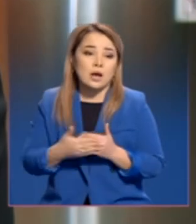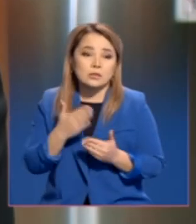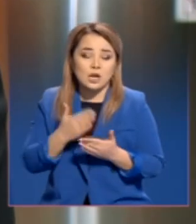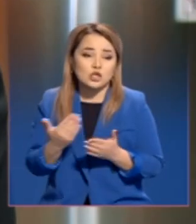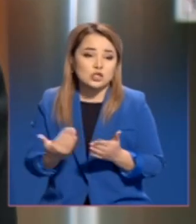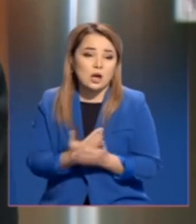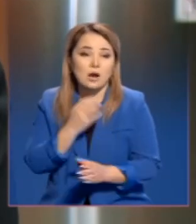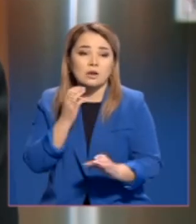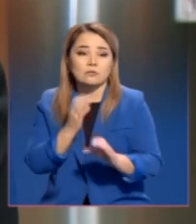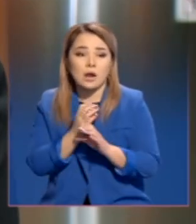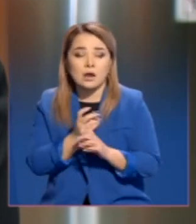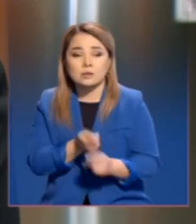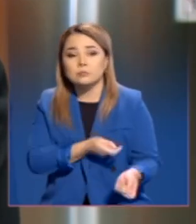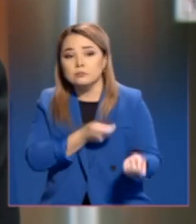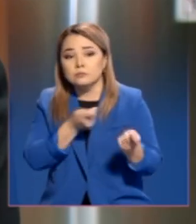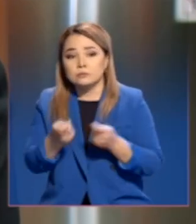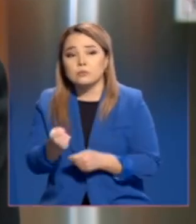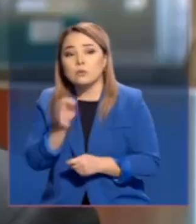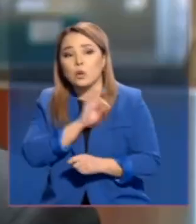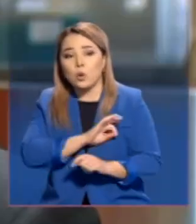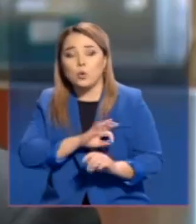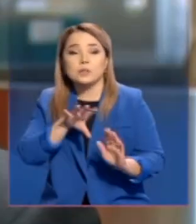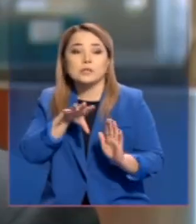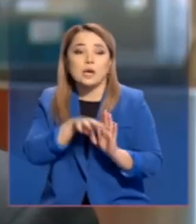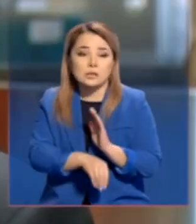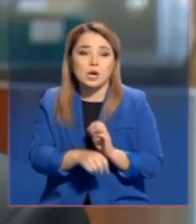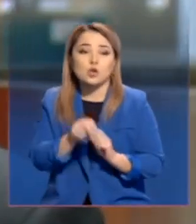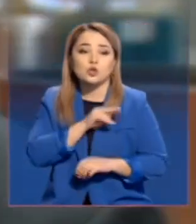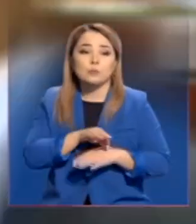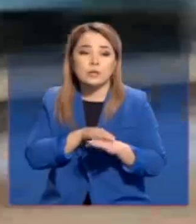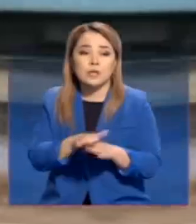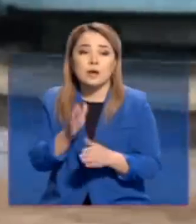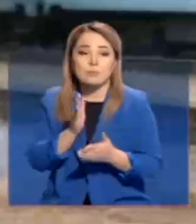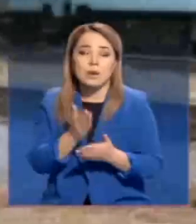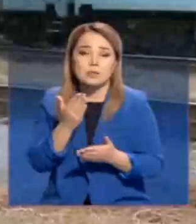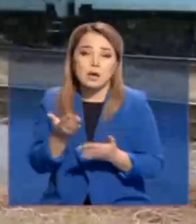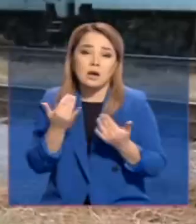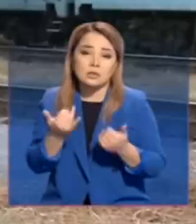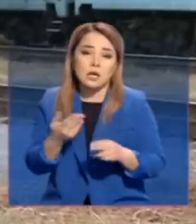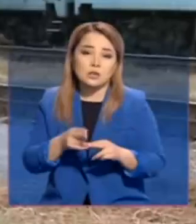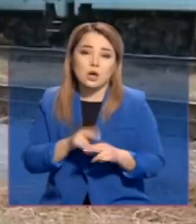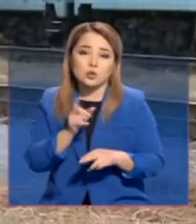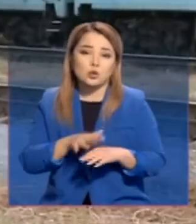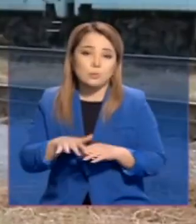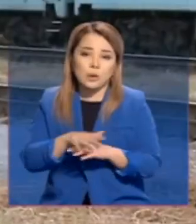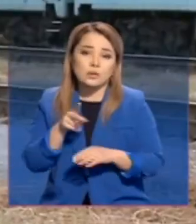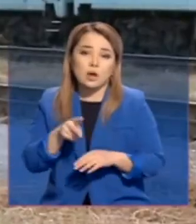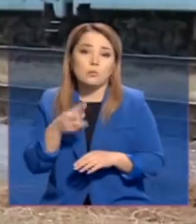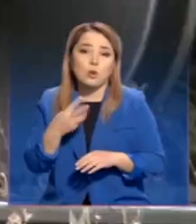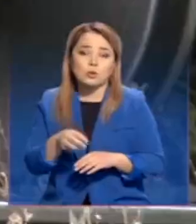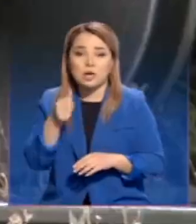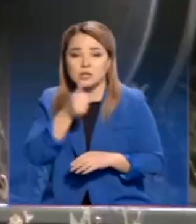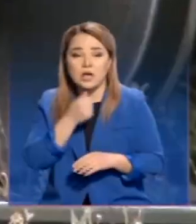жаңа типті вагондарды қолданысқа енгізу бойынша жұмыстар жүргізіп жатыр. Демек, жолаушылар 2030 жылға